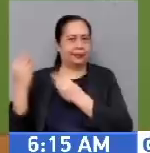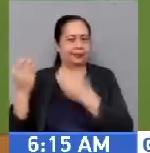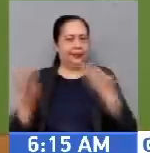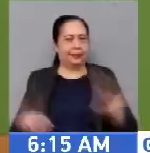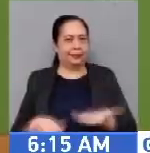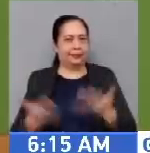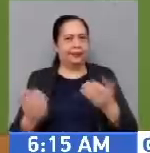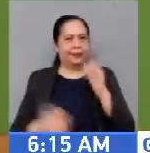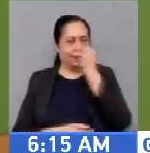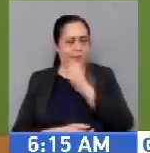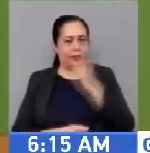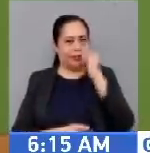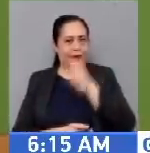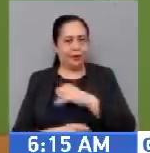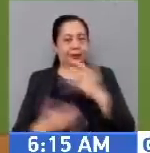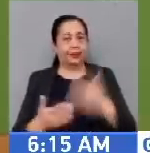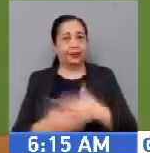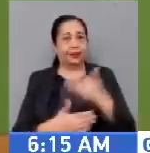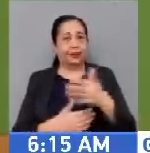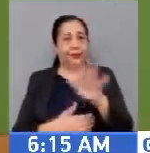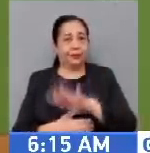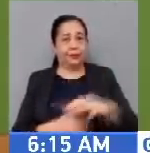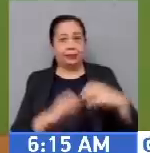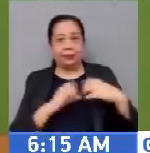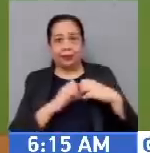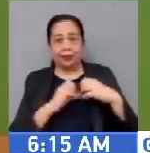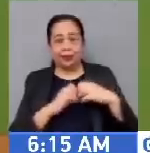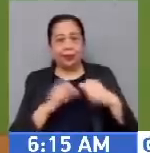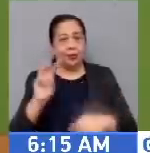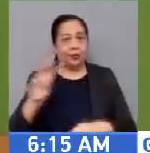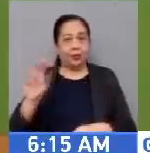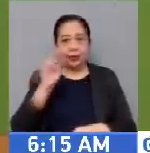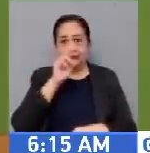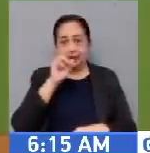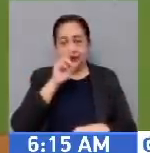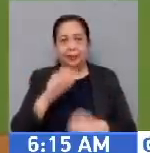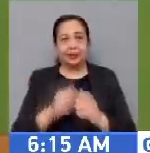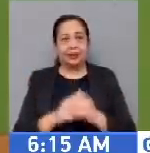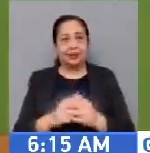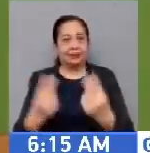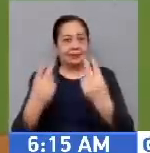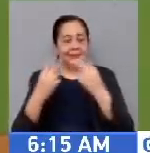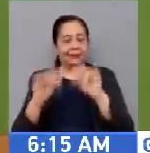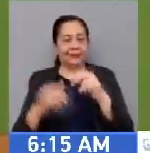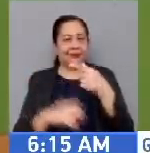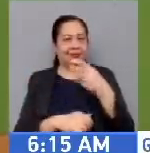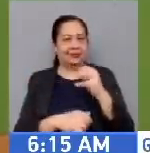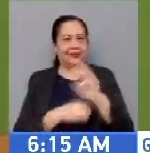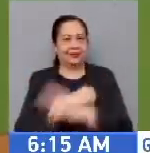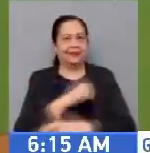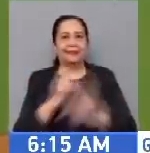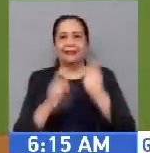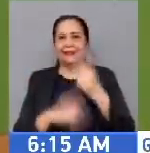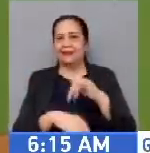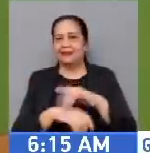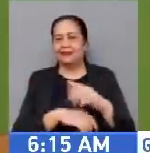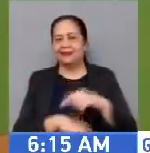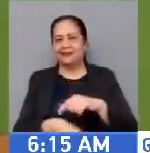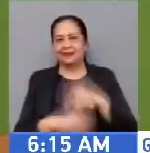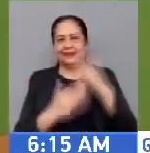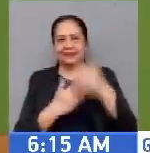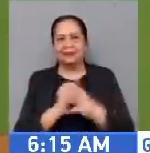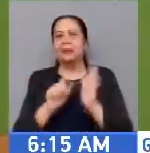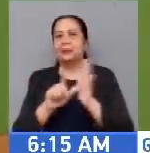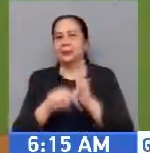City. Samantala sa mga kapuso natin sa Western Visayas, abangan ang GMA Regional TV Early Edition mamaya pagkatapos